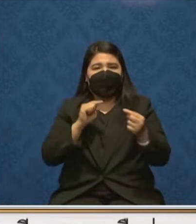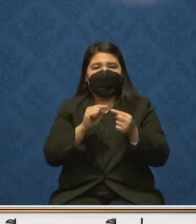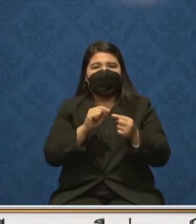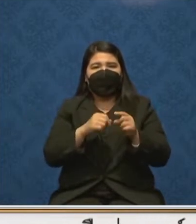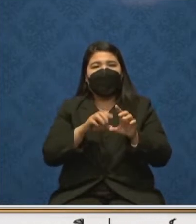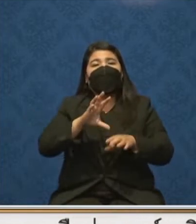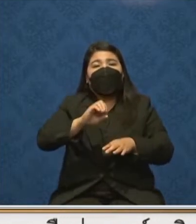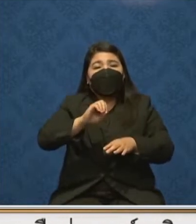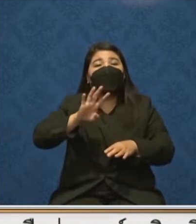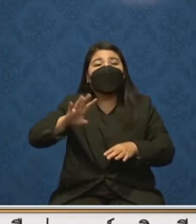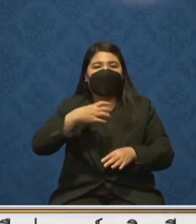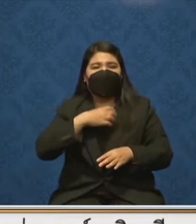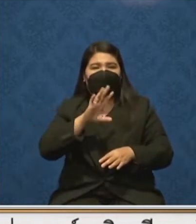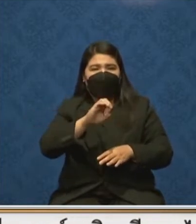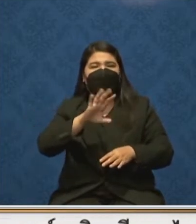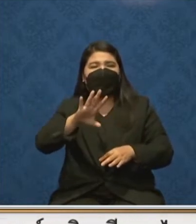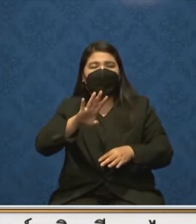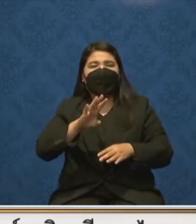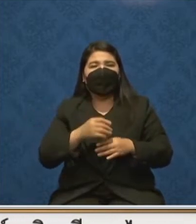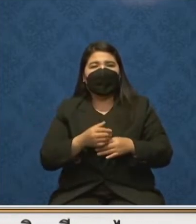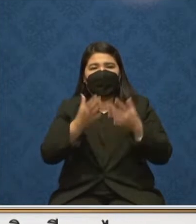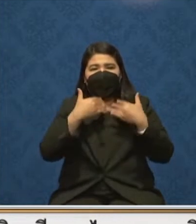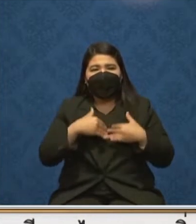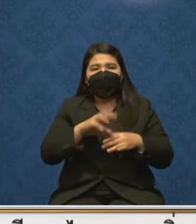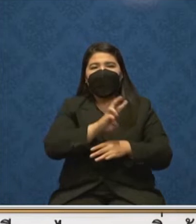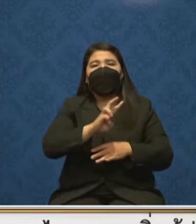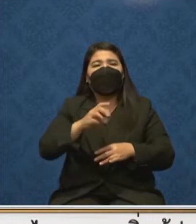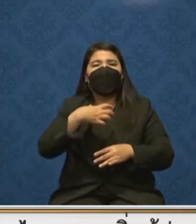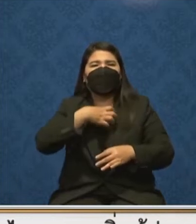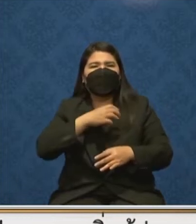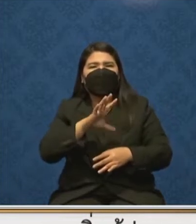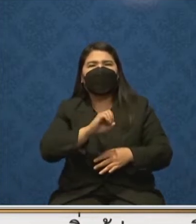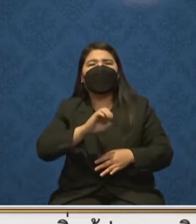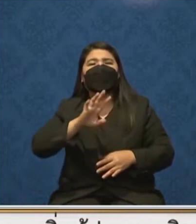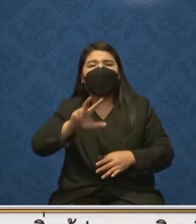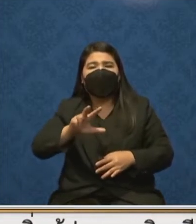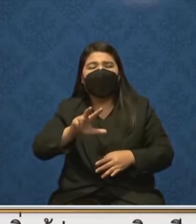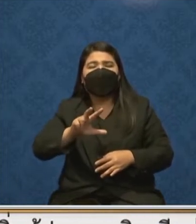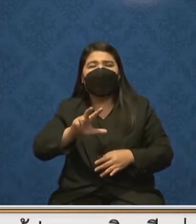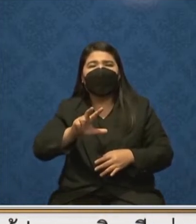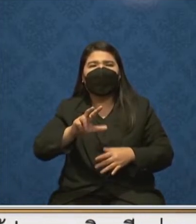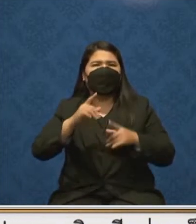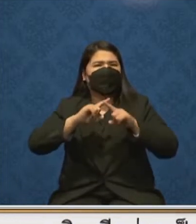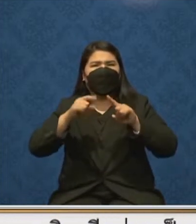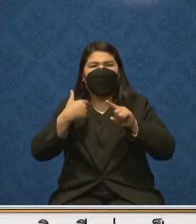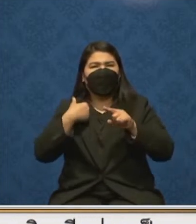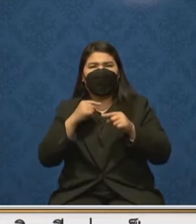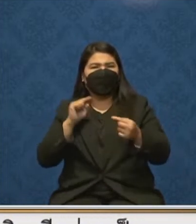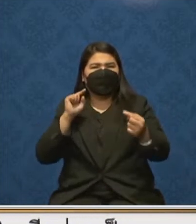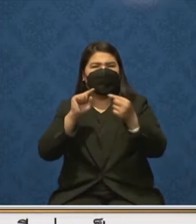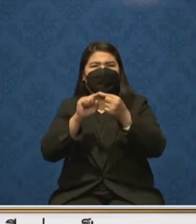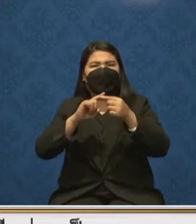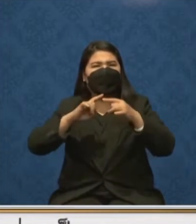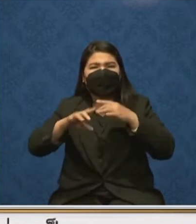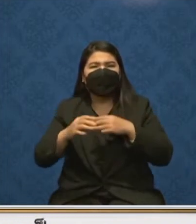54ปี 66 ก็ยังตั้งเปาไทอันดบ 53แต่กไม่เคยถเป้าแบนี้เนี่